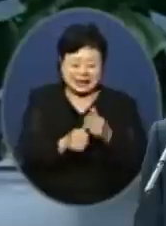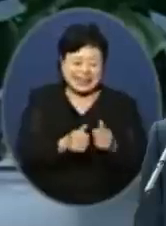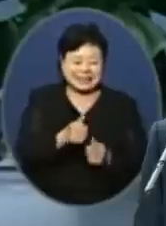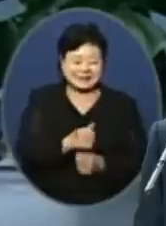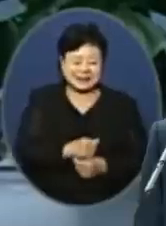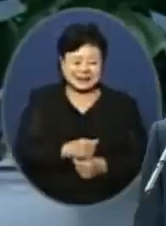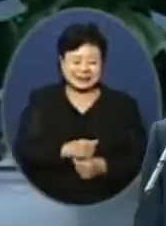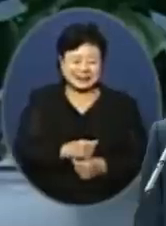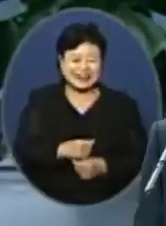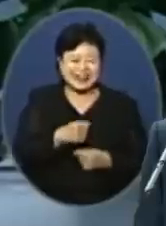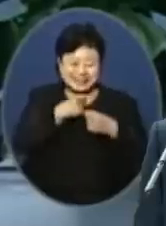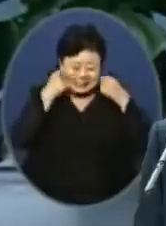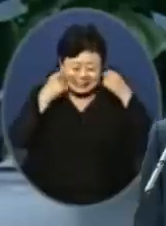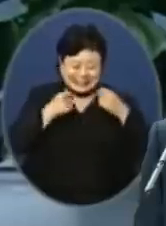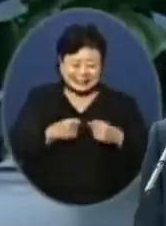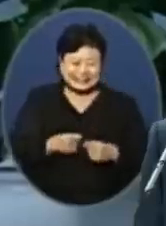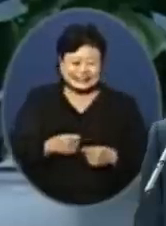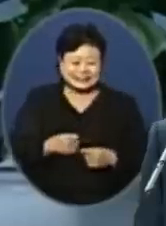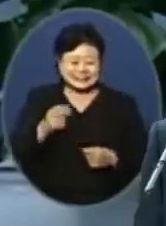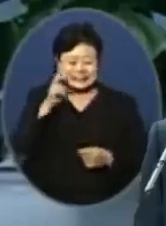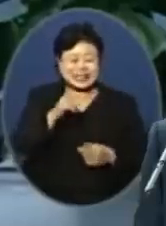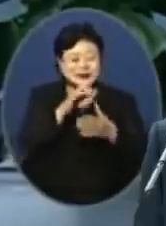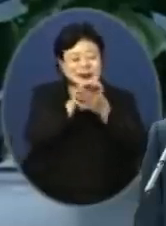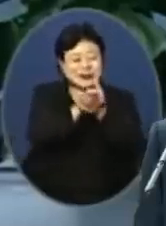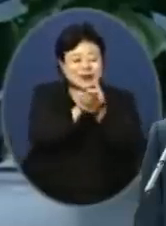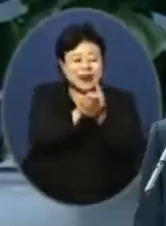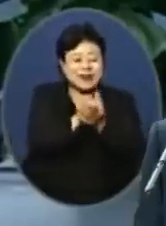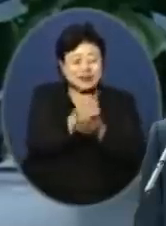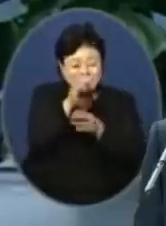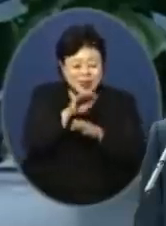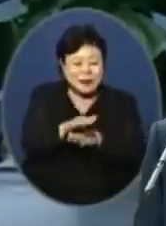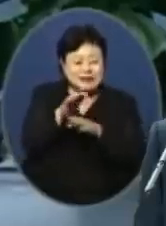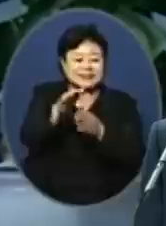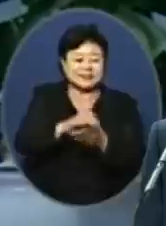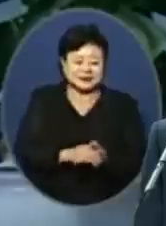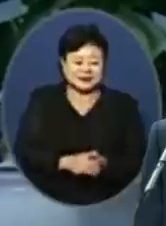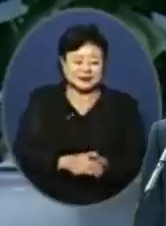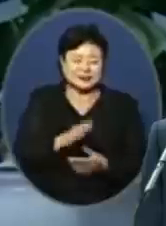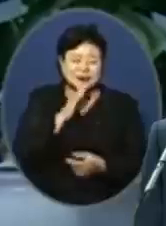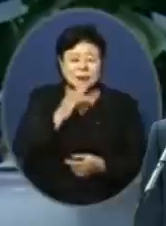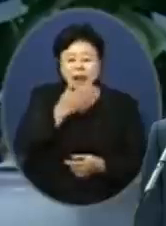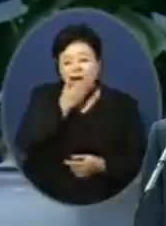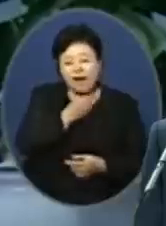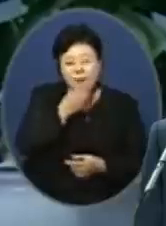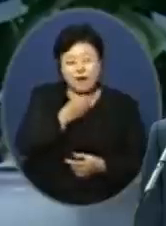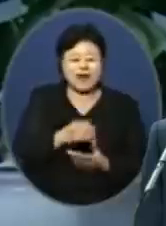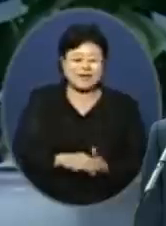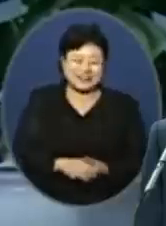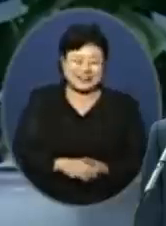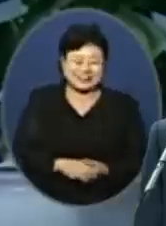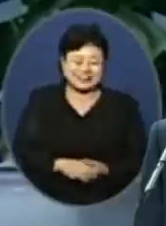앞에 찬송하고 기도하고 예배드리면 그렇게 행복해야 하시는 것입니다.